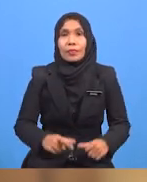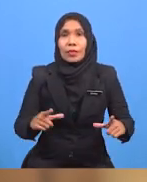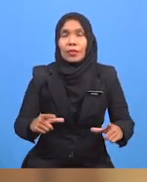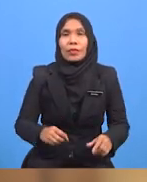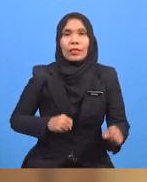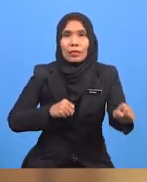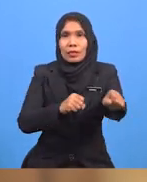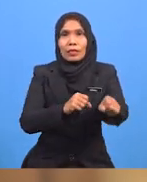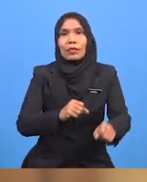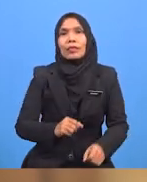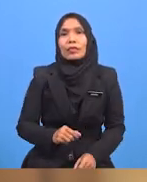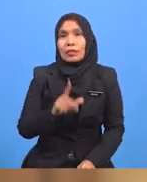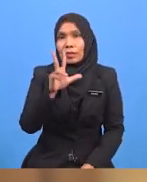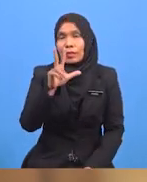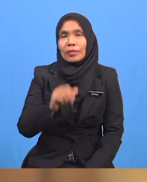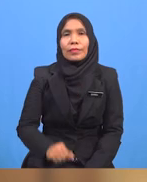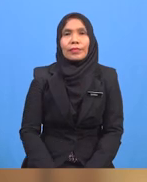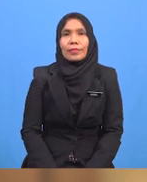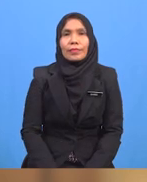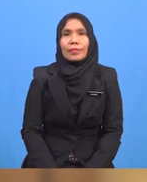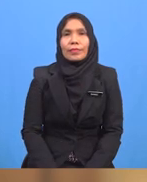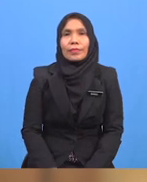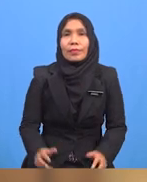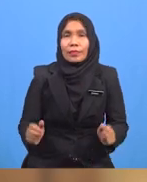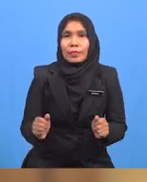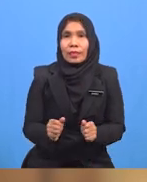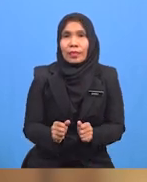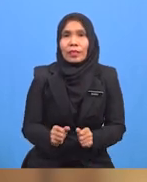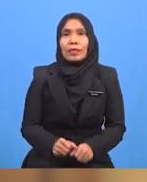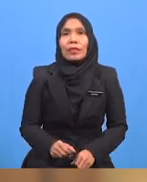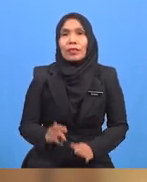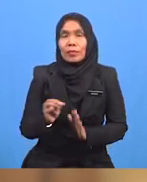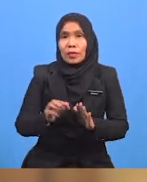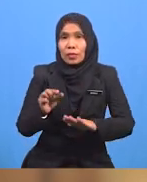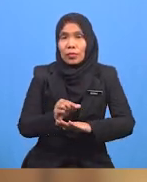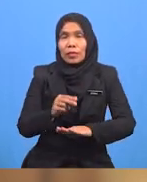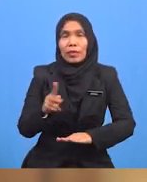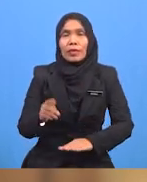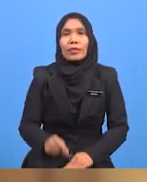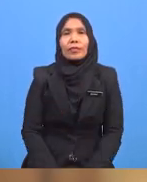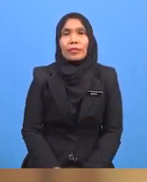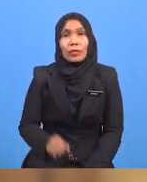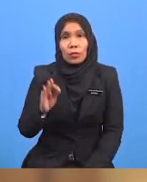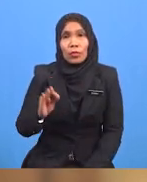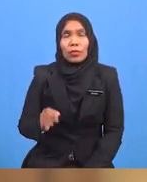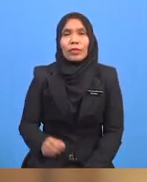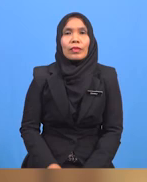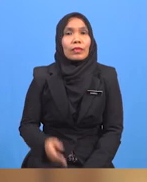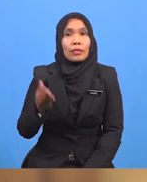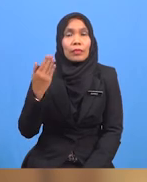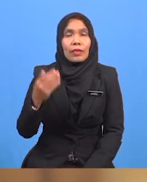tapak dan tinggi dengan menggunakan ke-22 pengetahuan lepas gini kita tahu bahwa